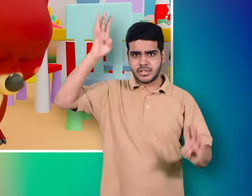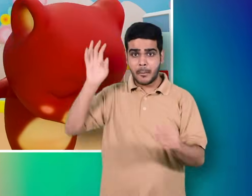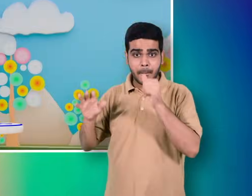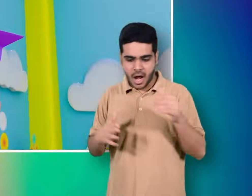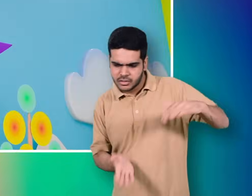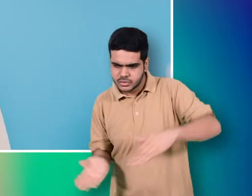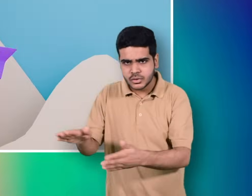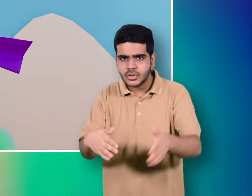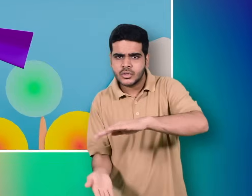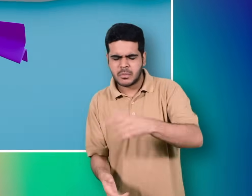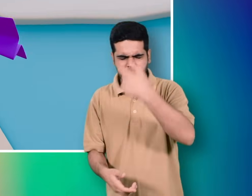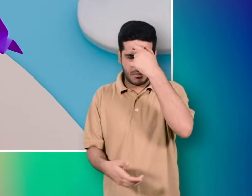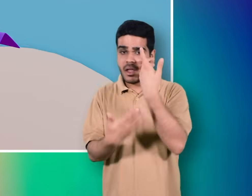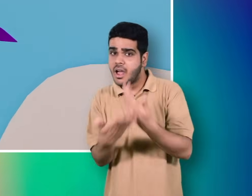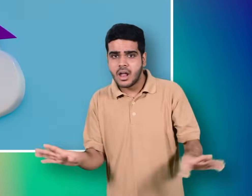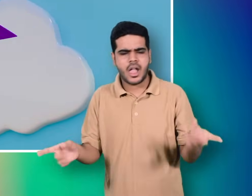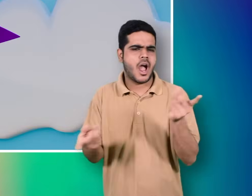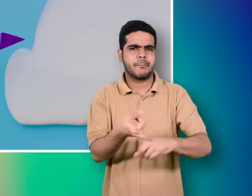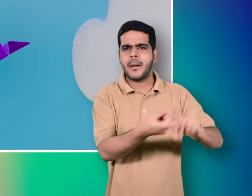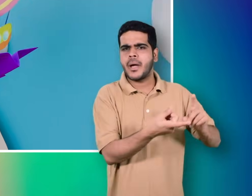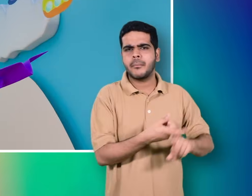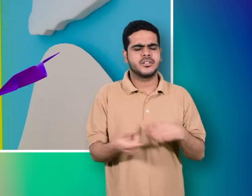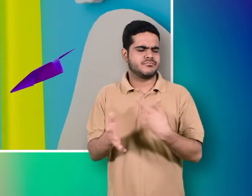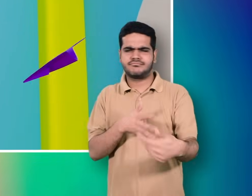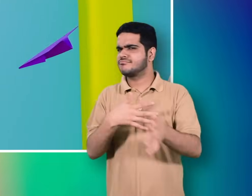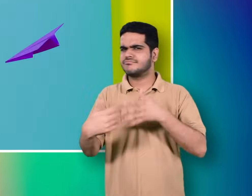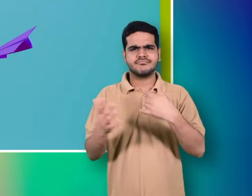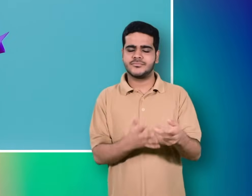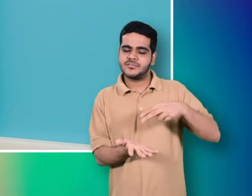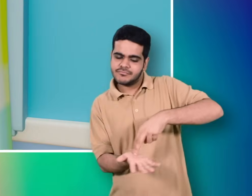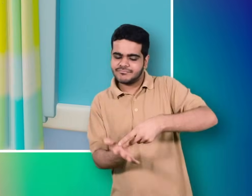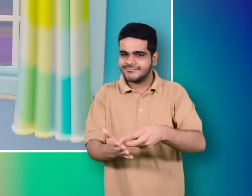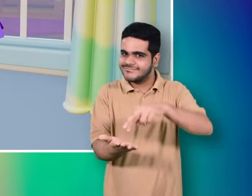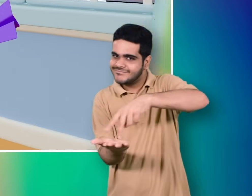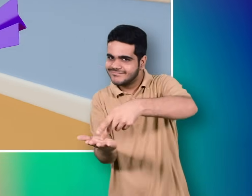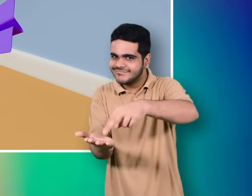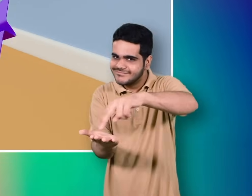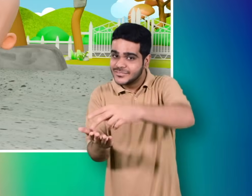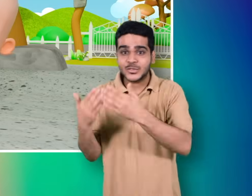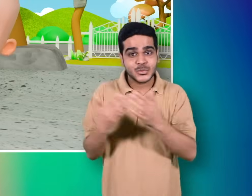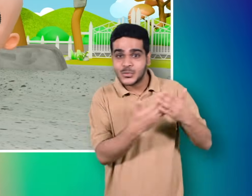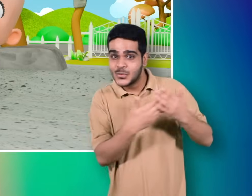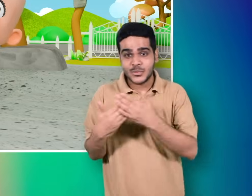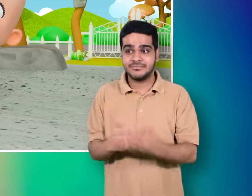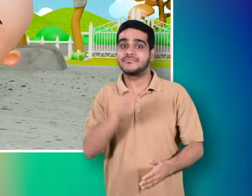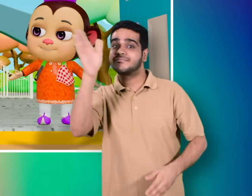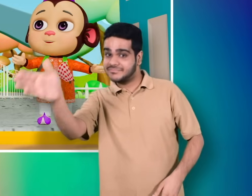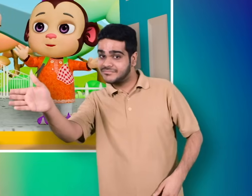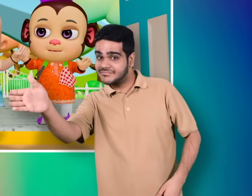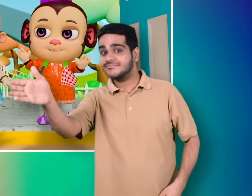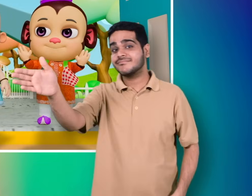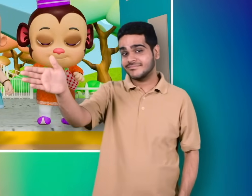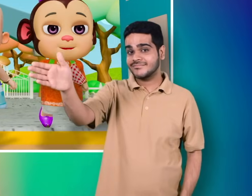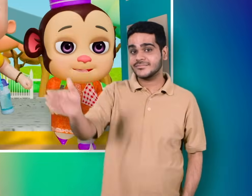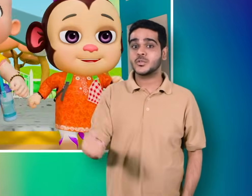जंगल हो या नदी पहाड़, हर मुश्किल को करके पार। कोई मुश्किल रोक न पाए, चाहे जितना कठिन हो